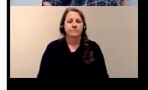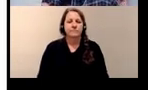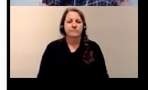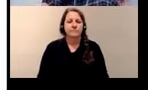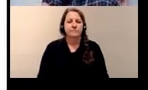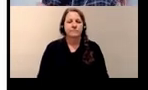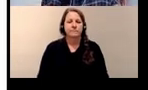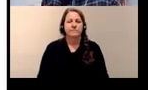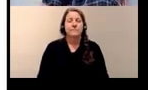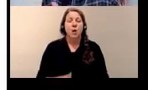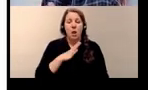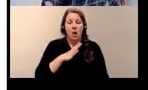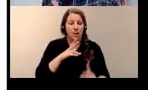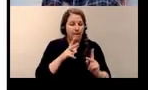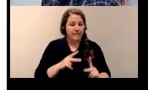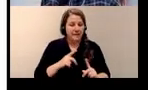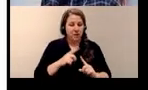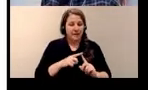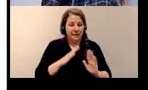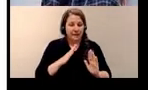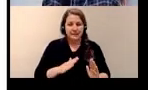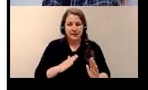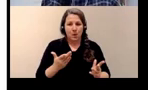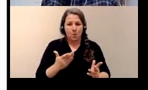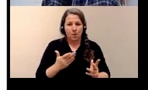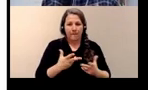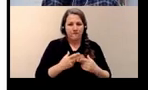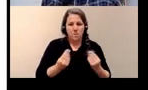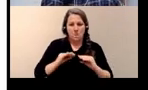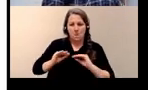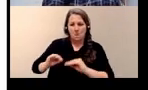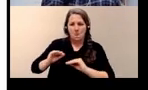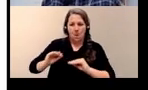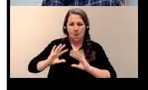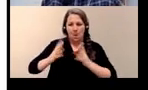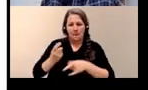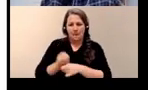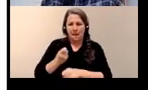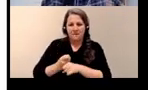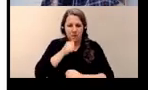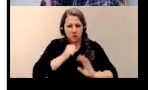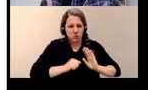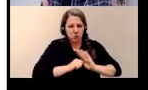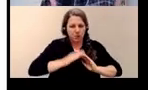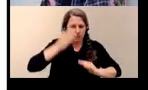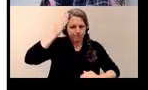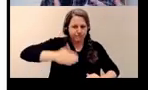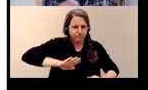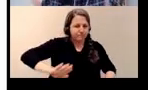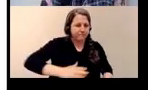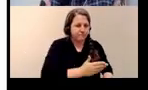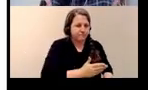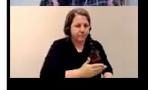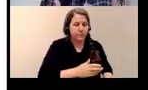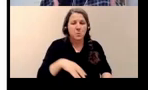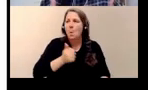certains techniciens gardaient justement leur savoir de façon un petit peu secrète, alors que d'autres étaient beaucoup